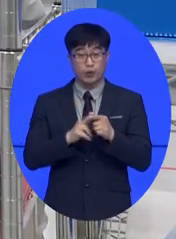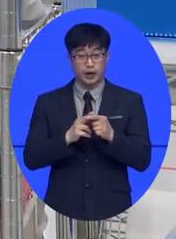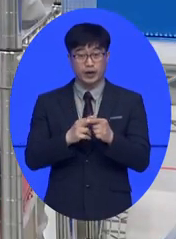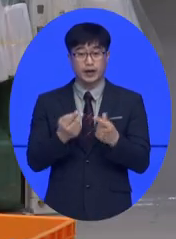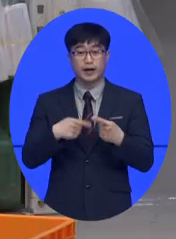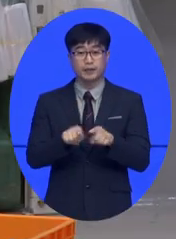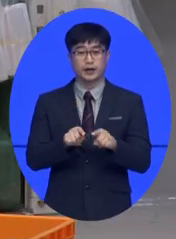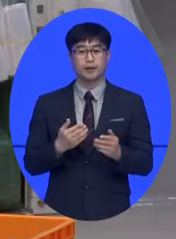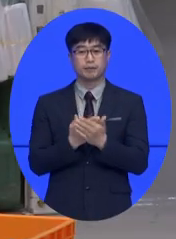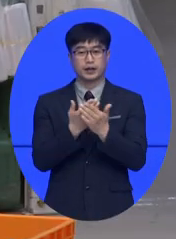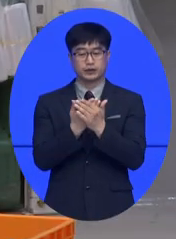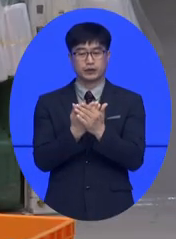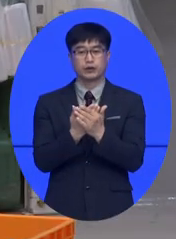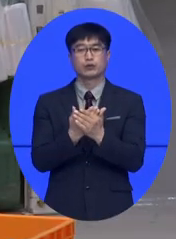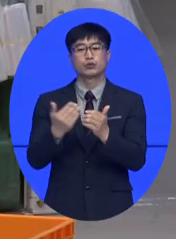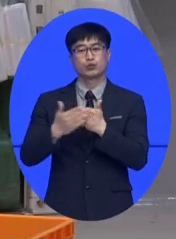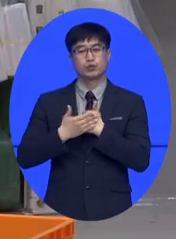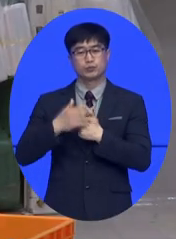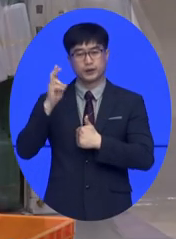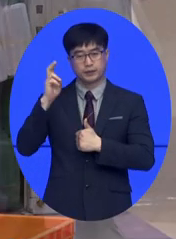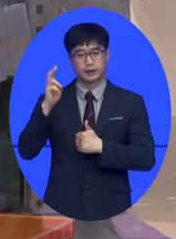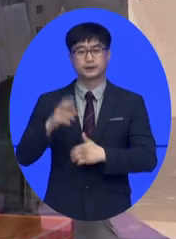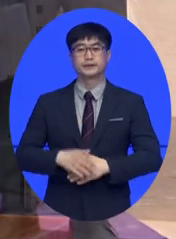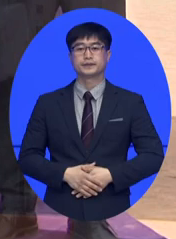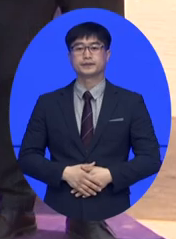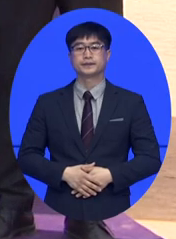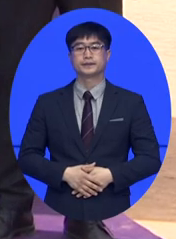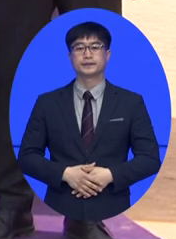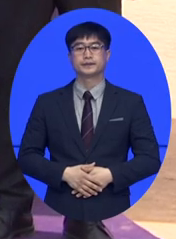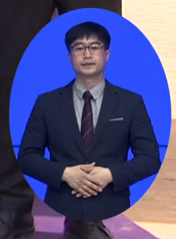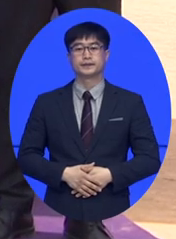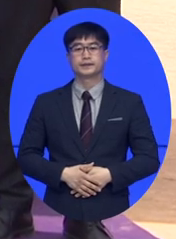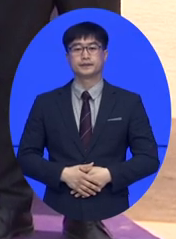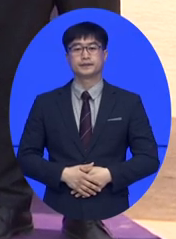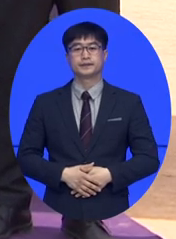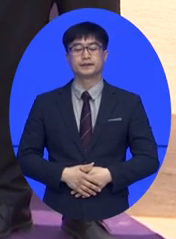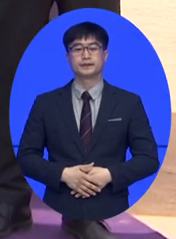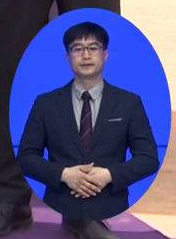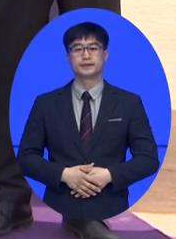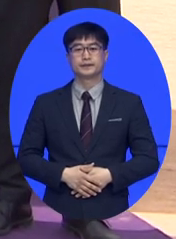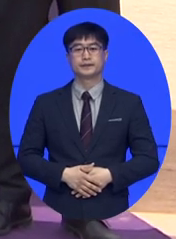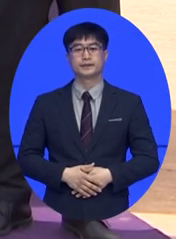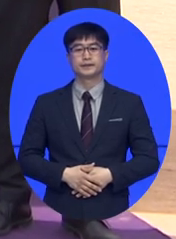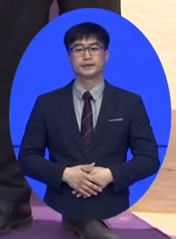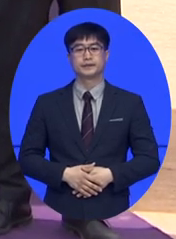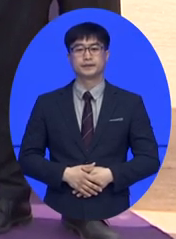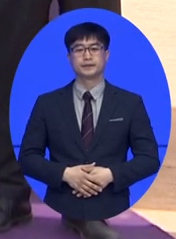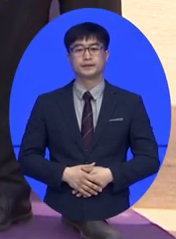협력에도 큰 도움이 될 것으로 예상하고 있습니다. 경기지TV 최지연입니다.